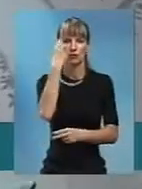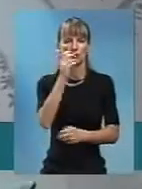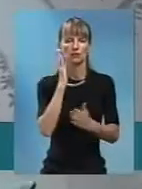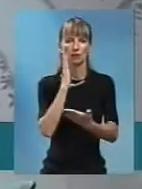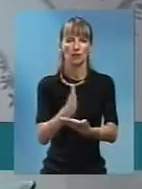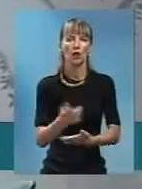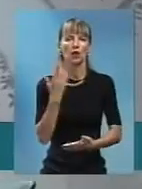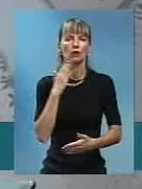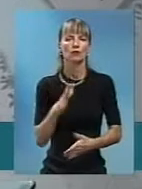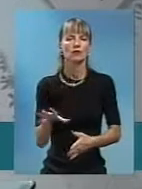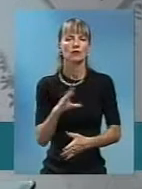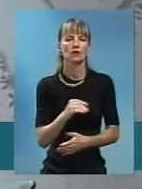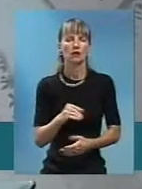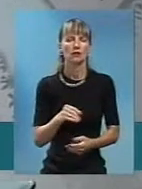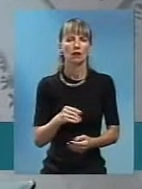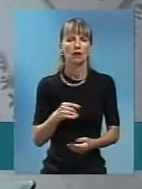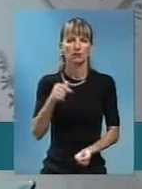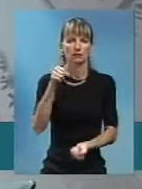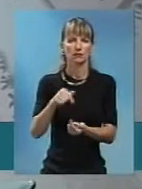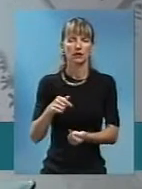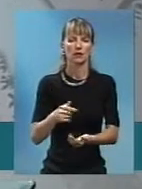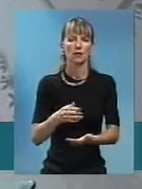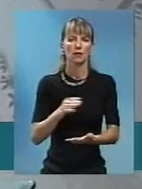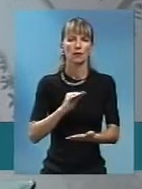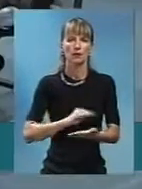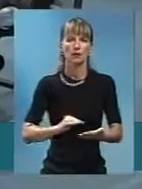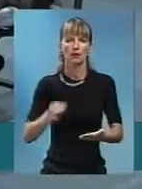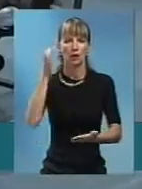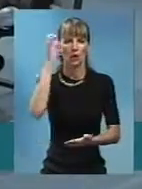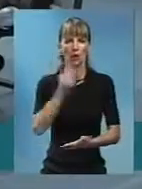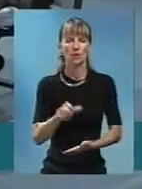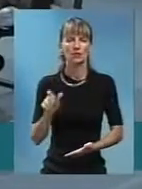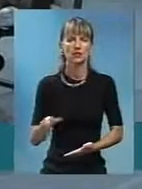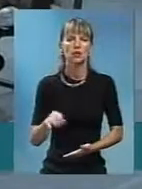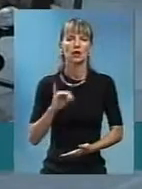коли це все буде гармонійно, синтезовано, викладено науковцями, і